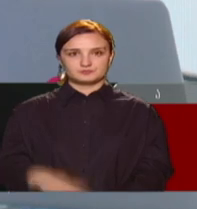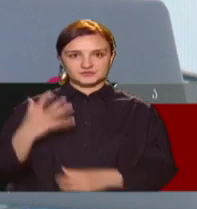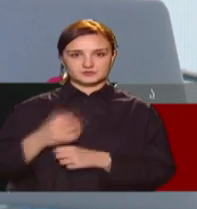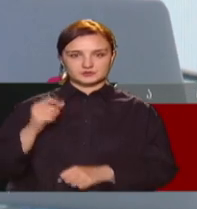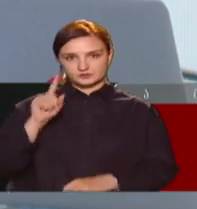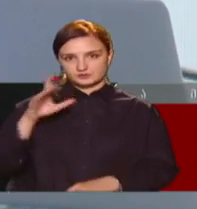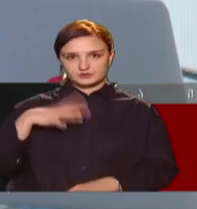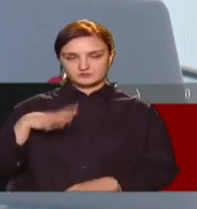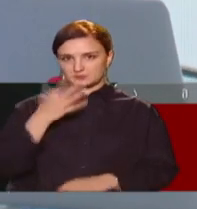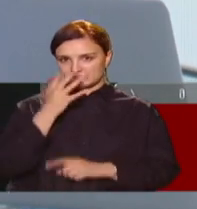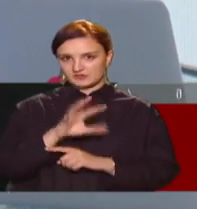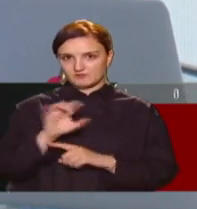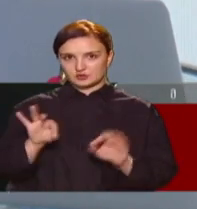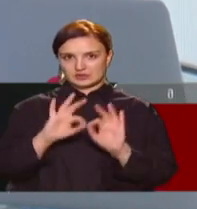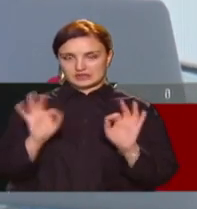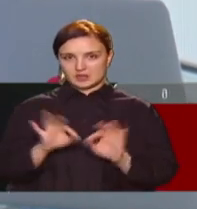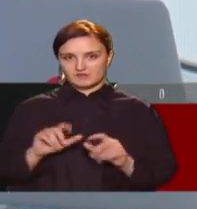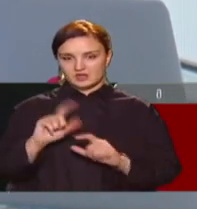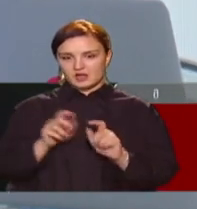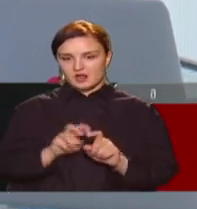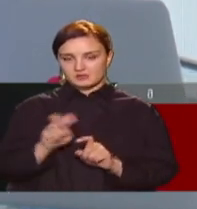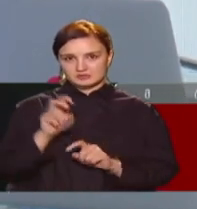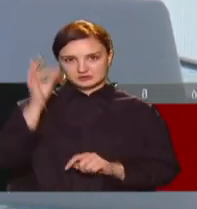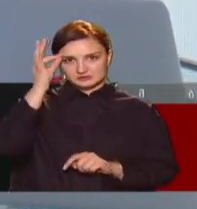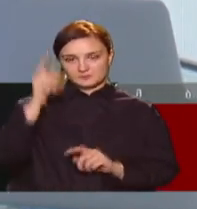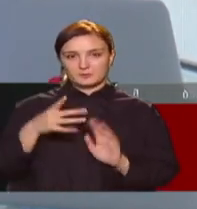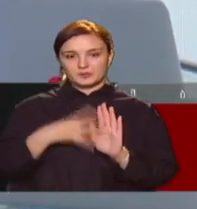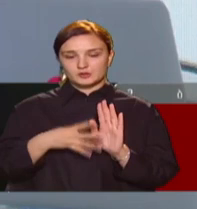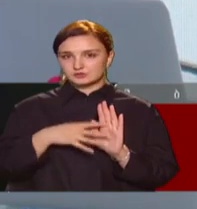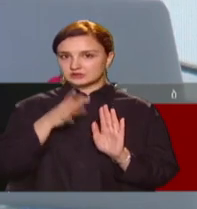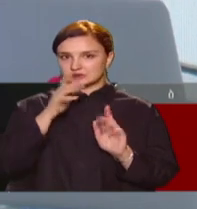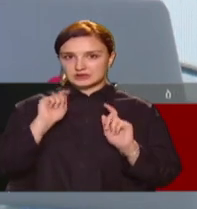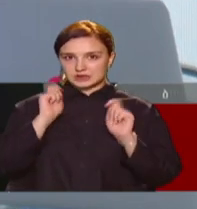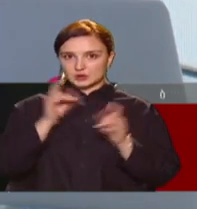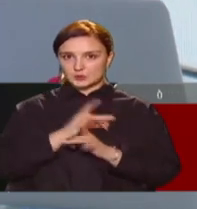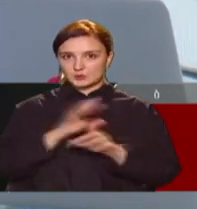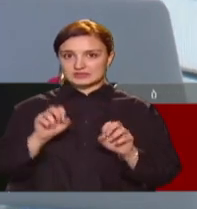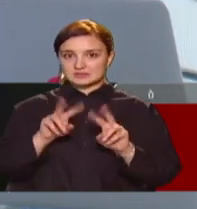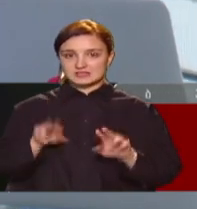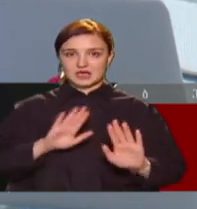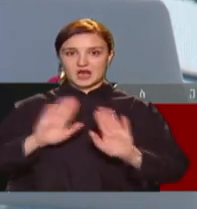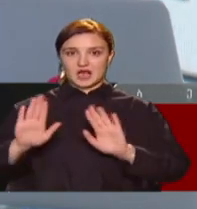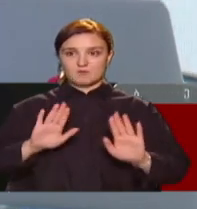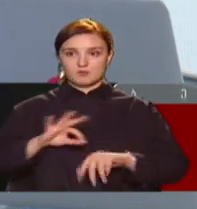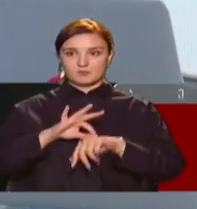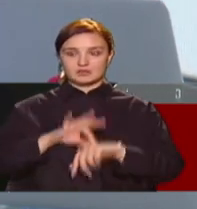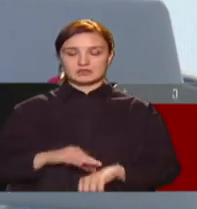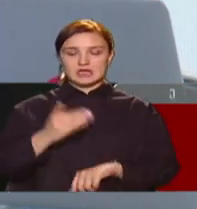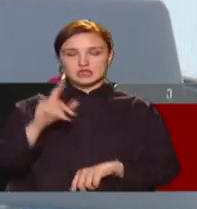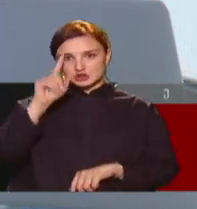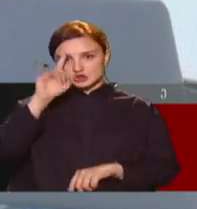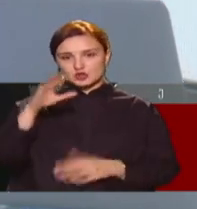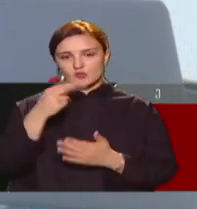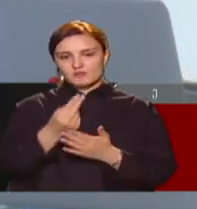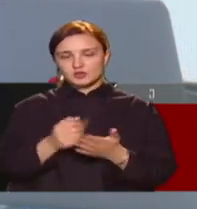სონეჩი ცნობილ ქართველ ფოტოხელოვანსა და ალპინისტს იხსენებენ. გურამ თიკანძეს 90-ი წლის იუბილეს სპეციალური გამოფენა მიუძღვნა, სადაც მისი ცნობილი ნამუშევრები